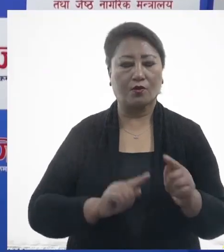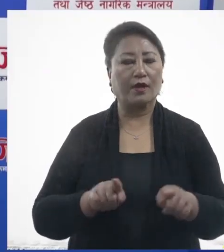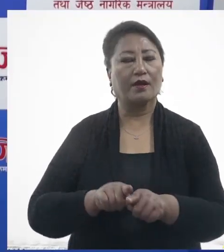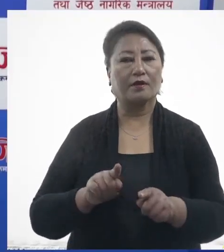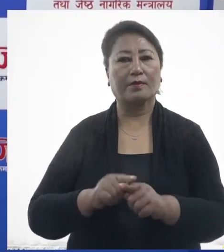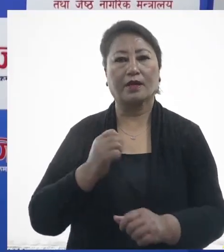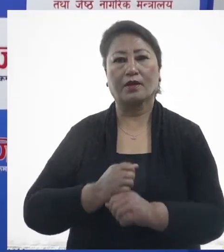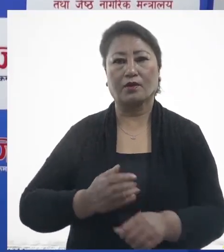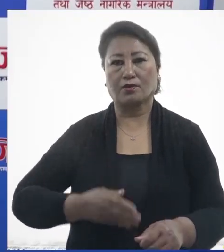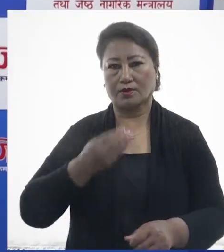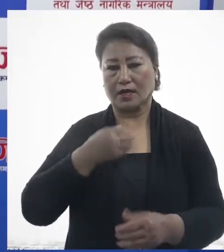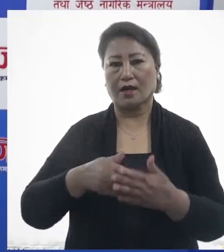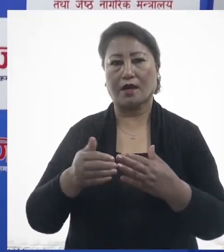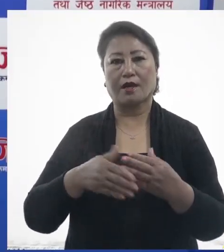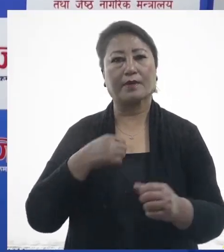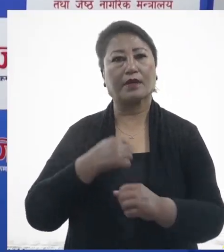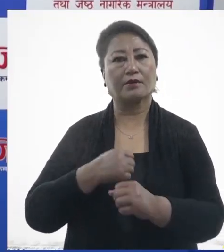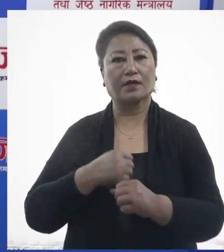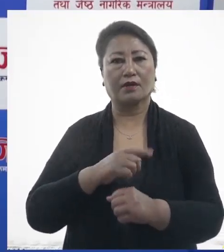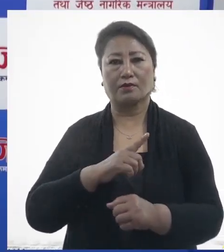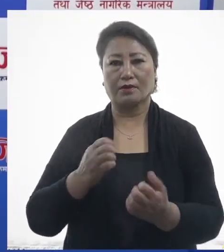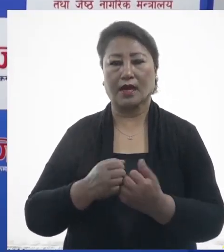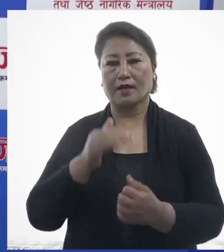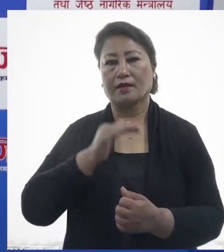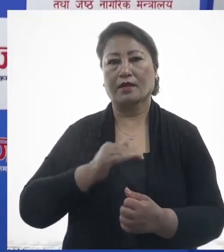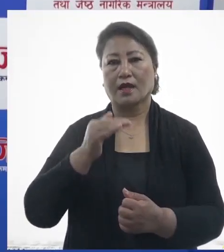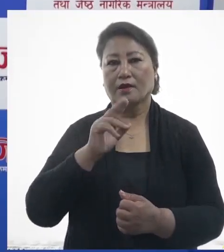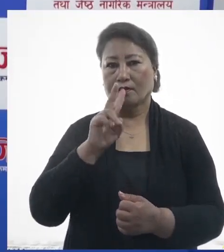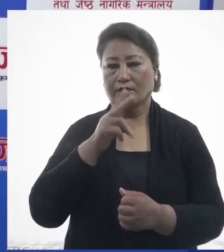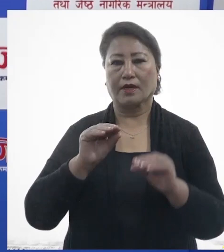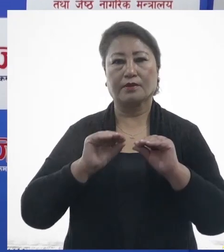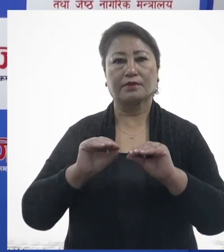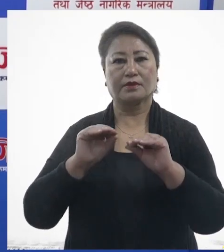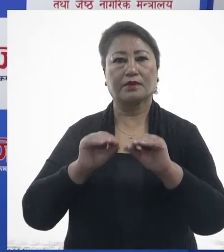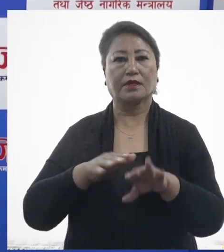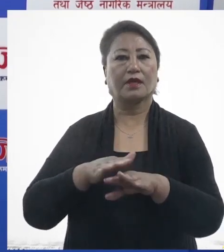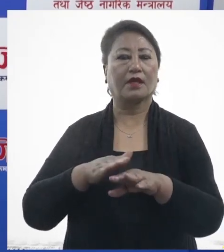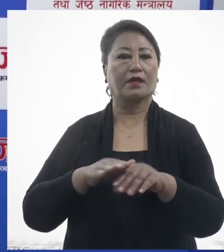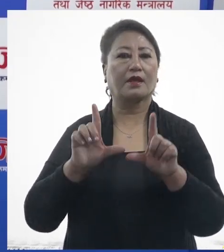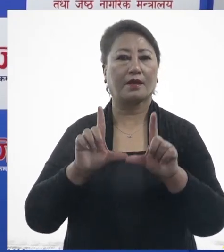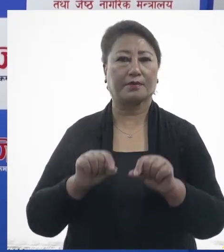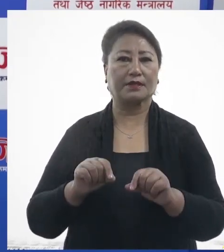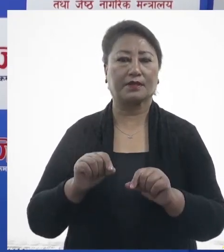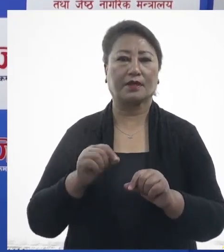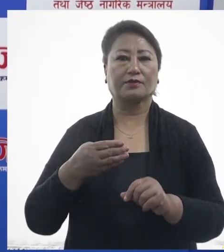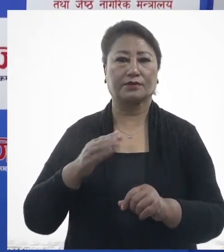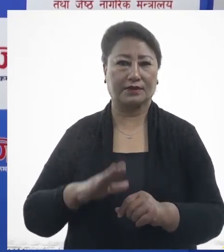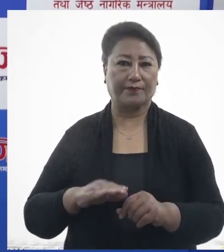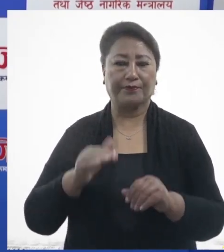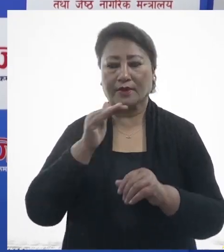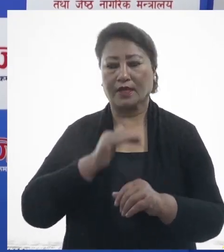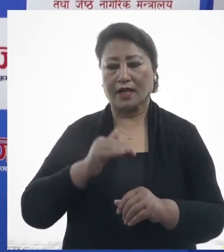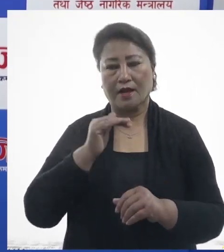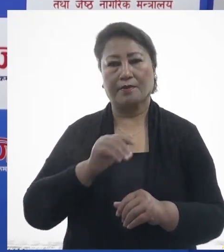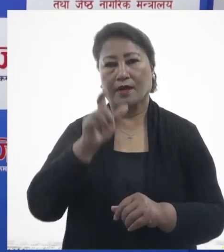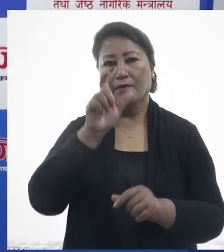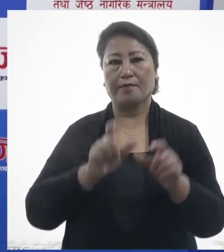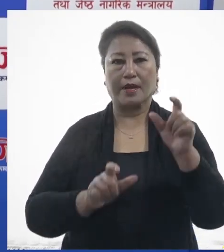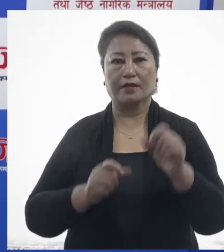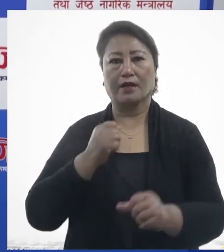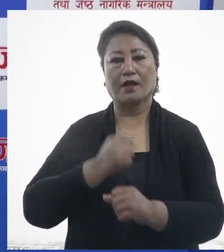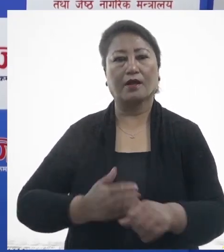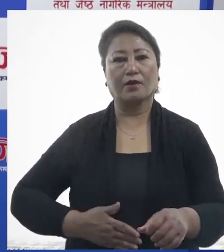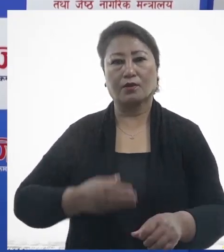कुनै पनि रोजगार तथा स्वरोजगारका लागि तालिम वा प्रशिक्षण लिनु अत्यन्तै आवश्यक हुन्छ तालिमले